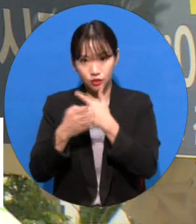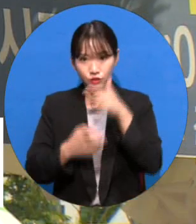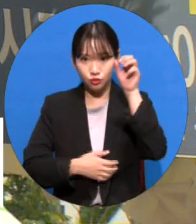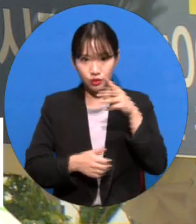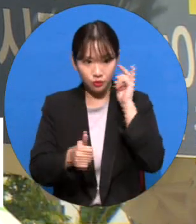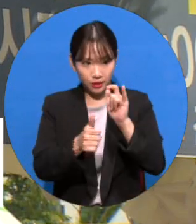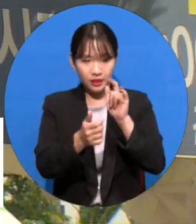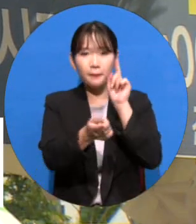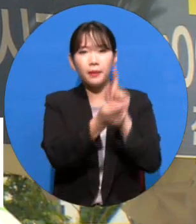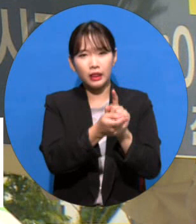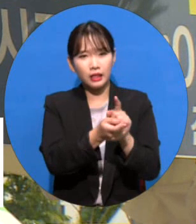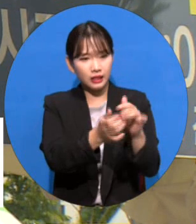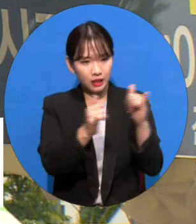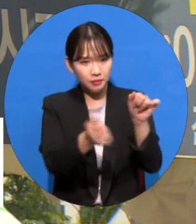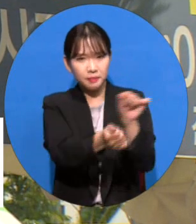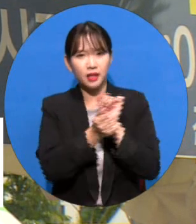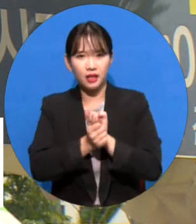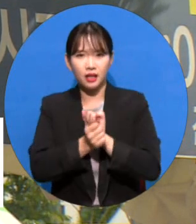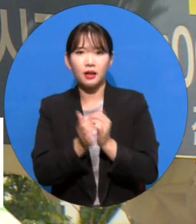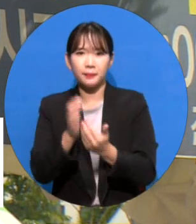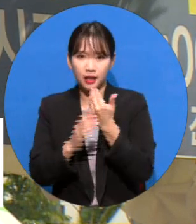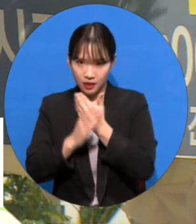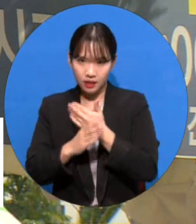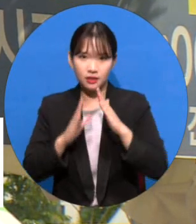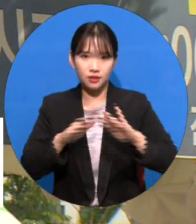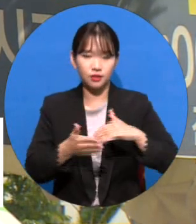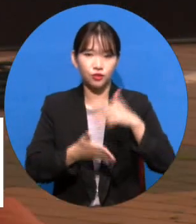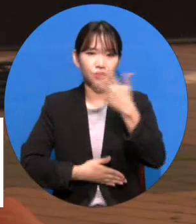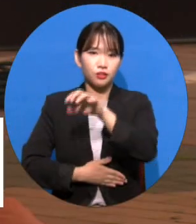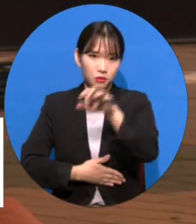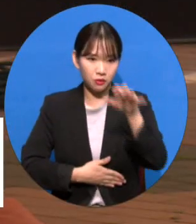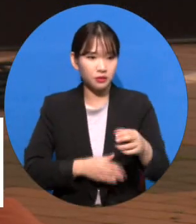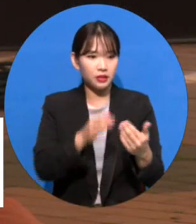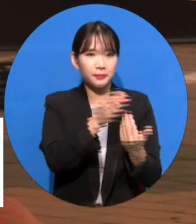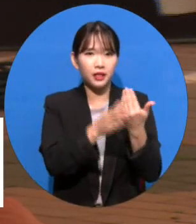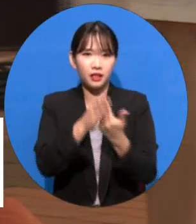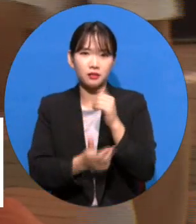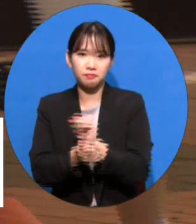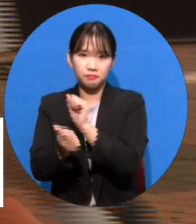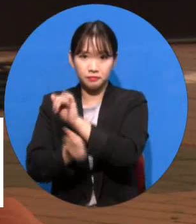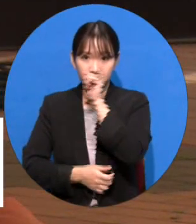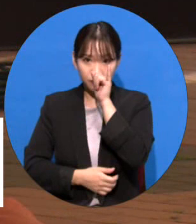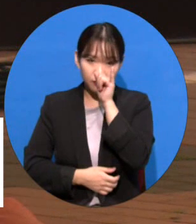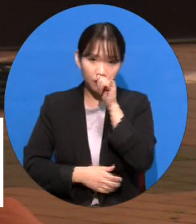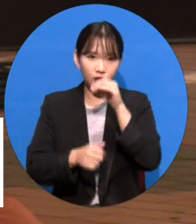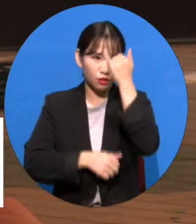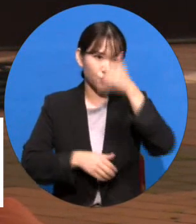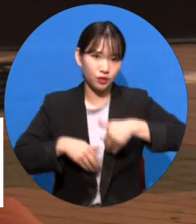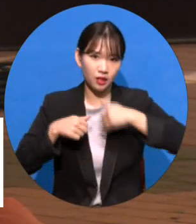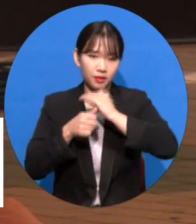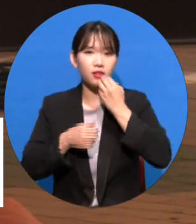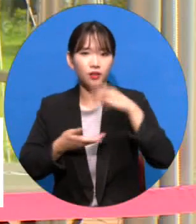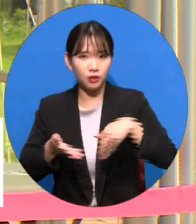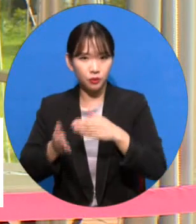광주 확진자와 접촉한 주민들이 잇따라 확진되는 등 전남 8개 지역에서 산발적 감염이 잇따랐으며 충남과